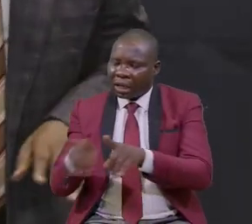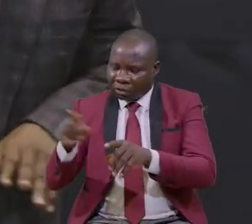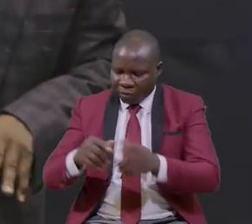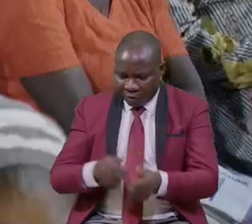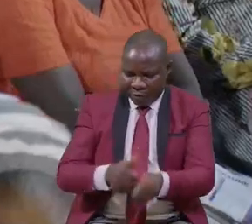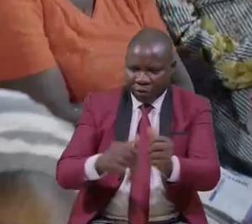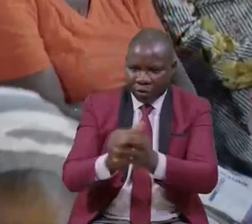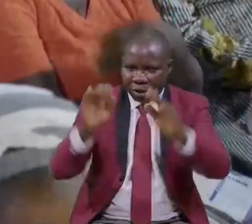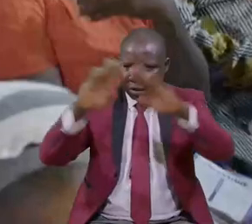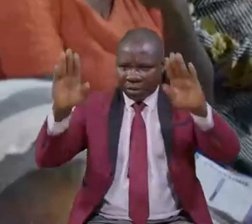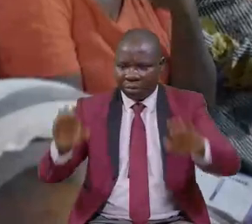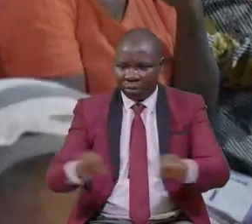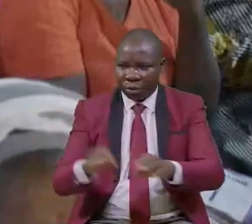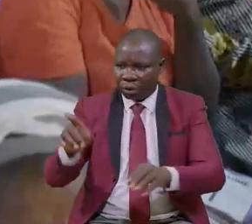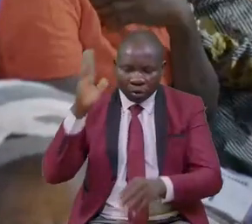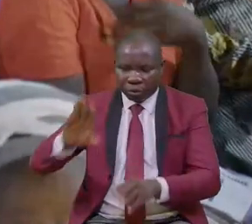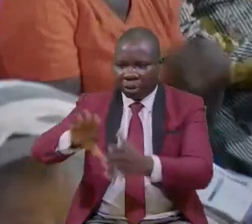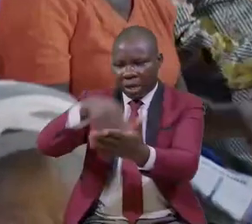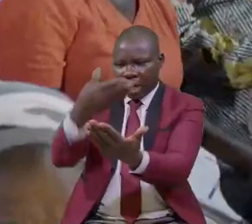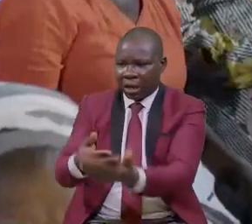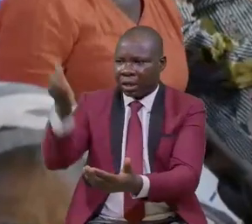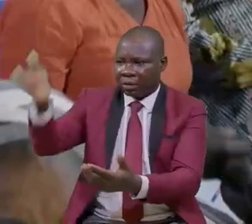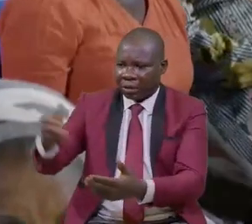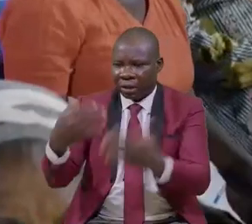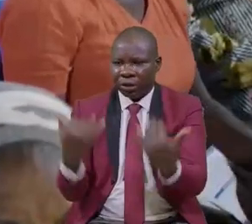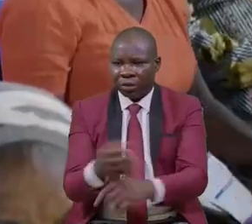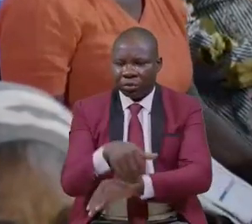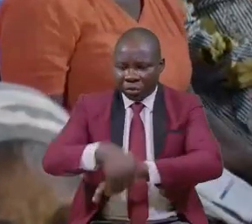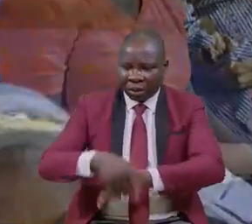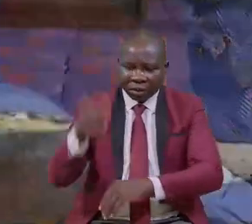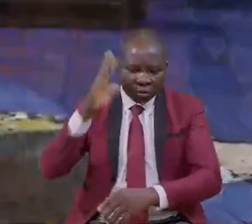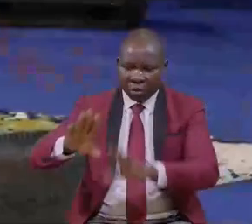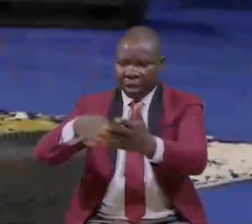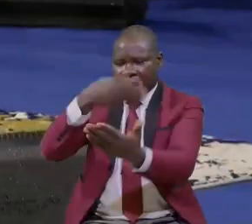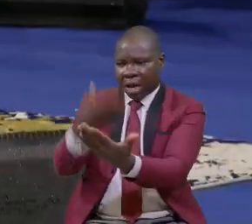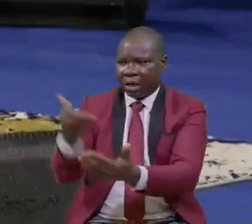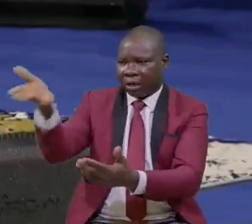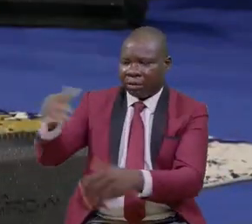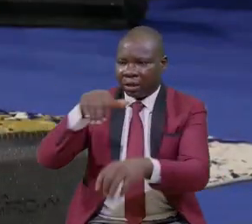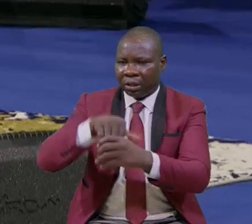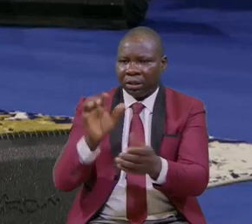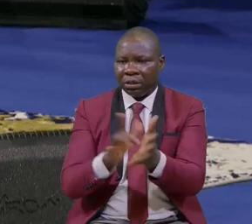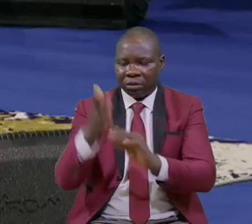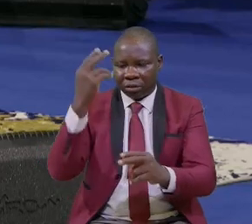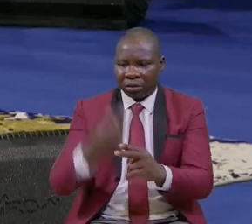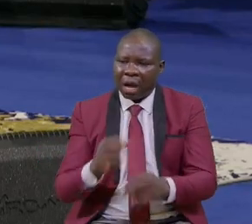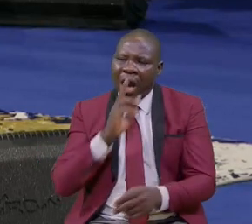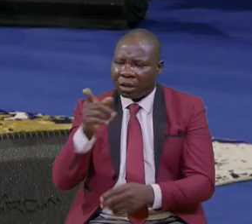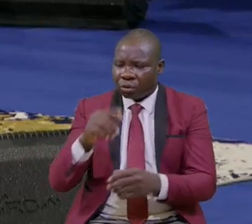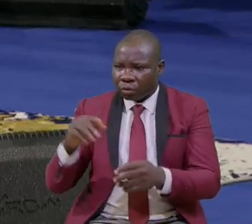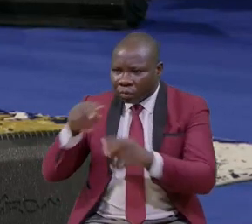Ce soir, tu arriveras là-bas. Est-ce que tu cherches la guérison? Oui. Regarde cette plaque-là, cette signe, cette